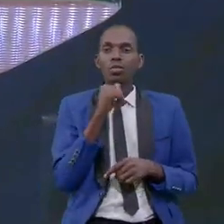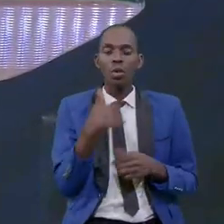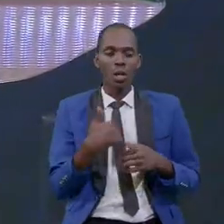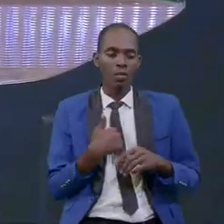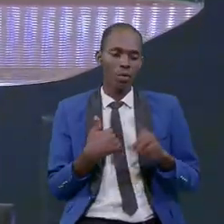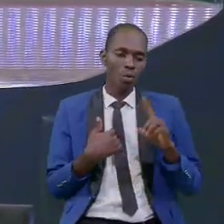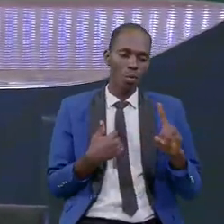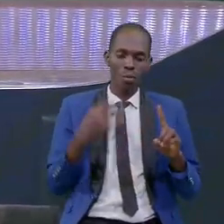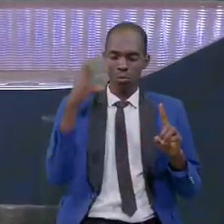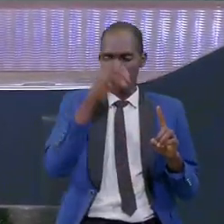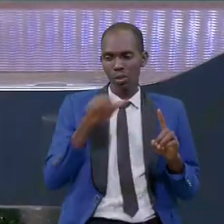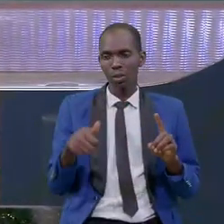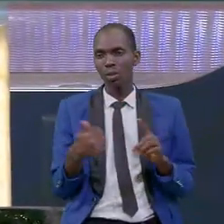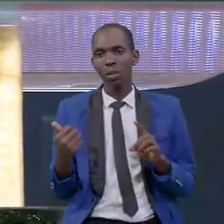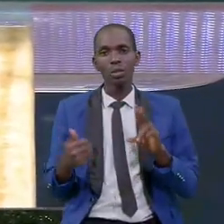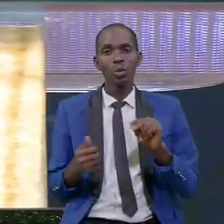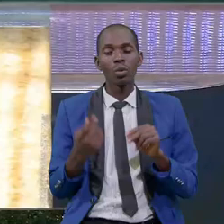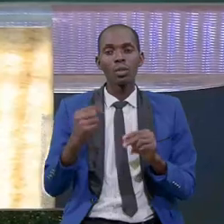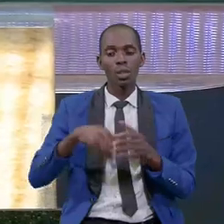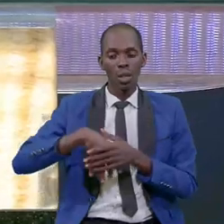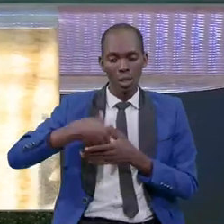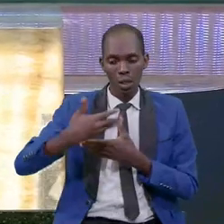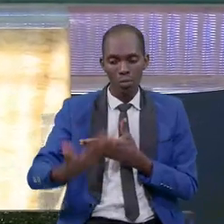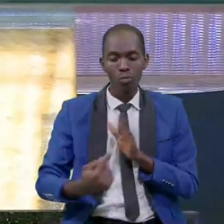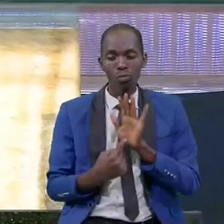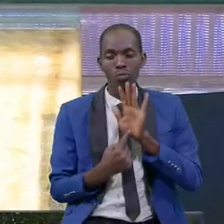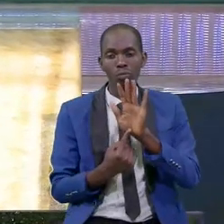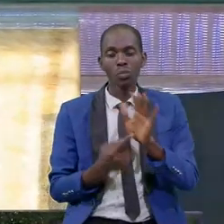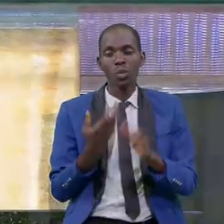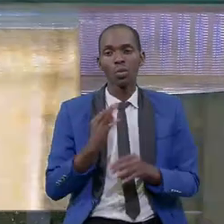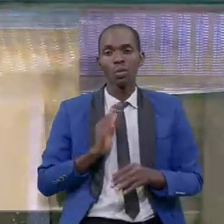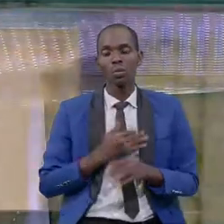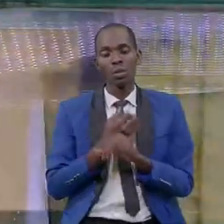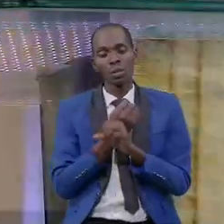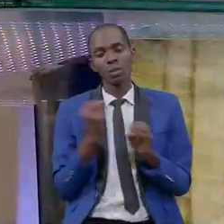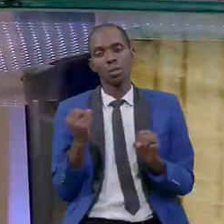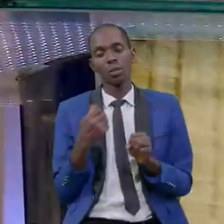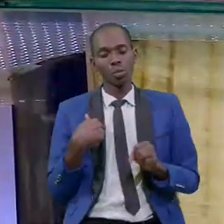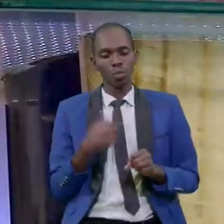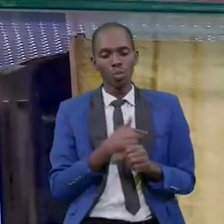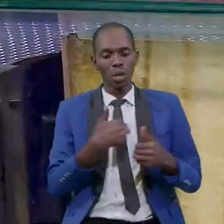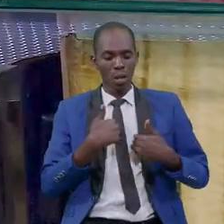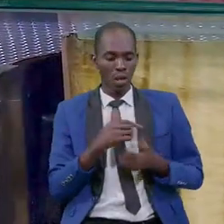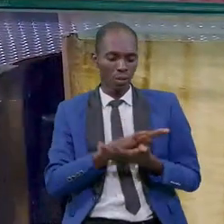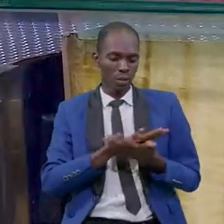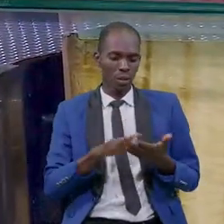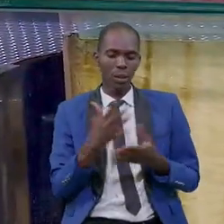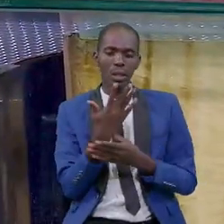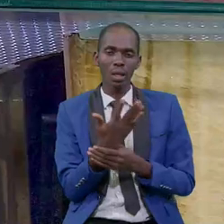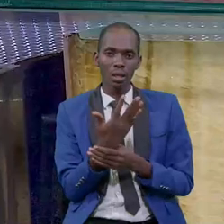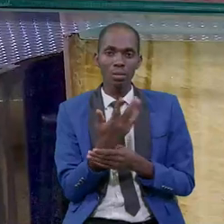l'un et l'autre. L'expression extérieure de notre salut. Nous avons les mains innocentes.